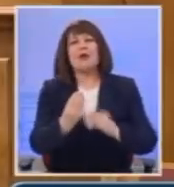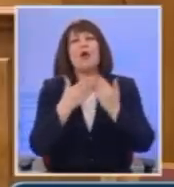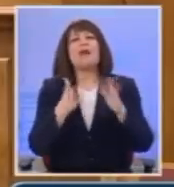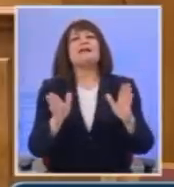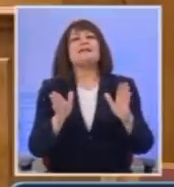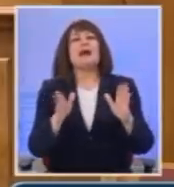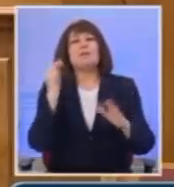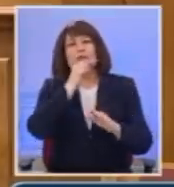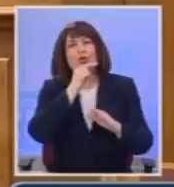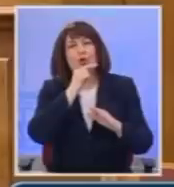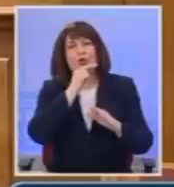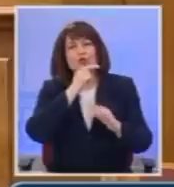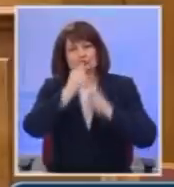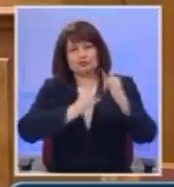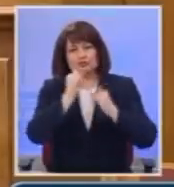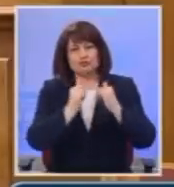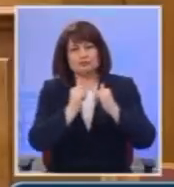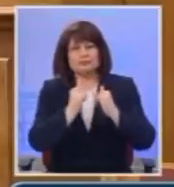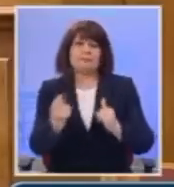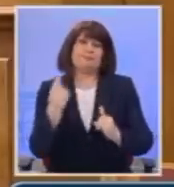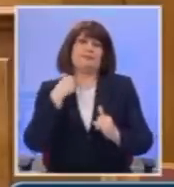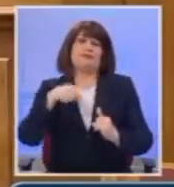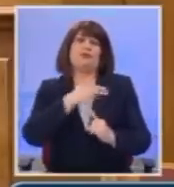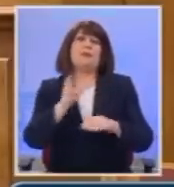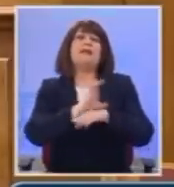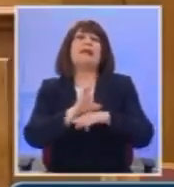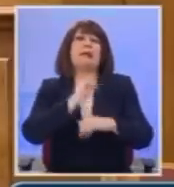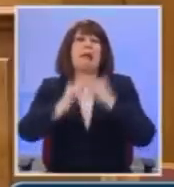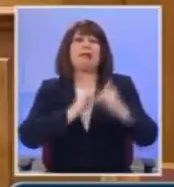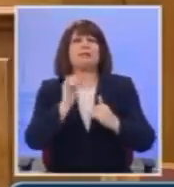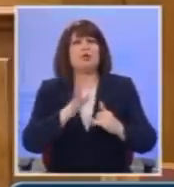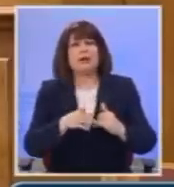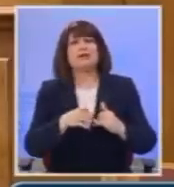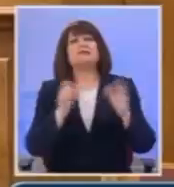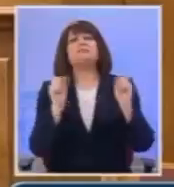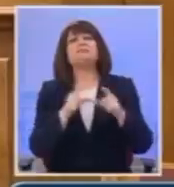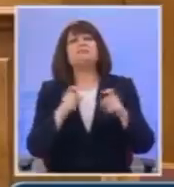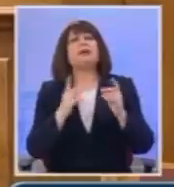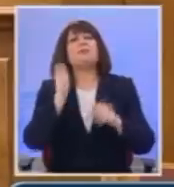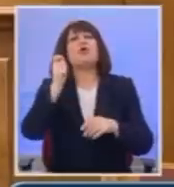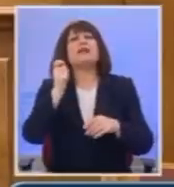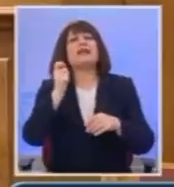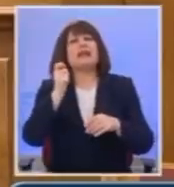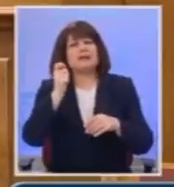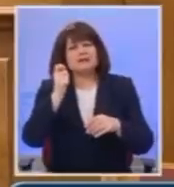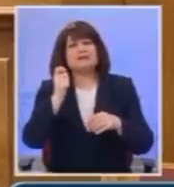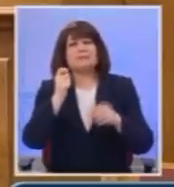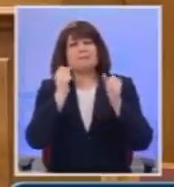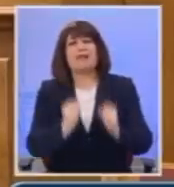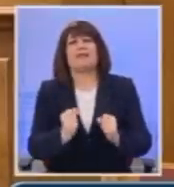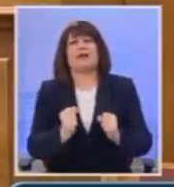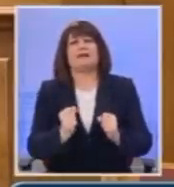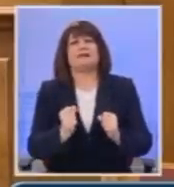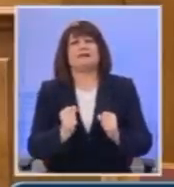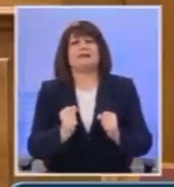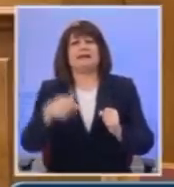υπάρχει, διότι κατά την άποψή μας το πείραμα αυτό απέτυχε σε ό,τι αφορά τις πολιτικές θέσεις της Γενικής Γραμματείας των